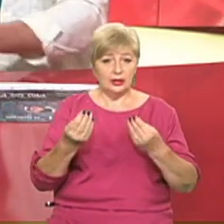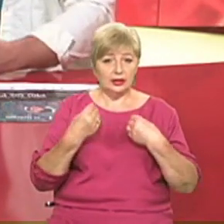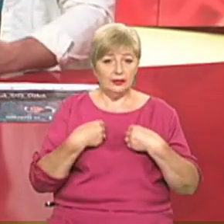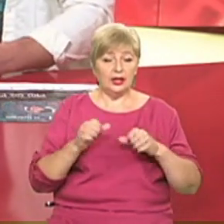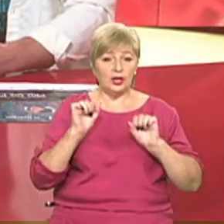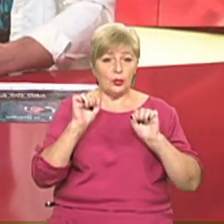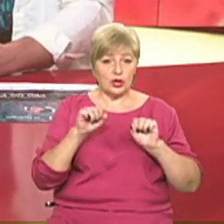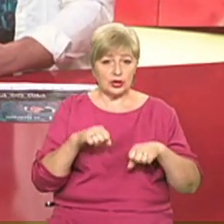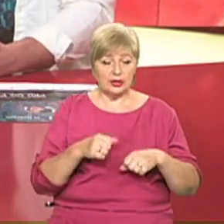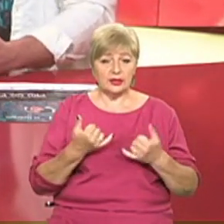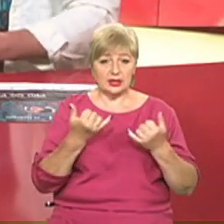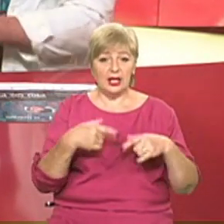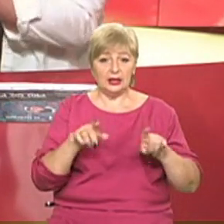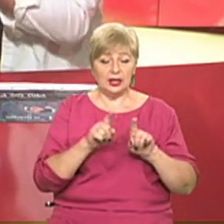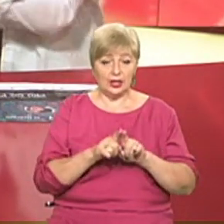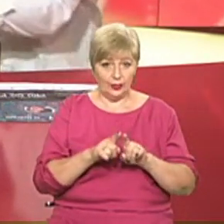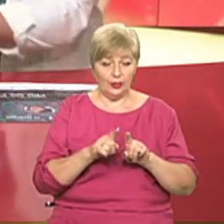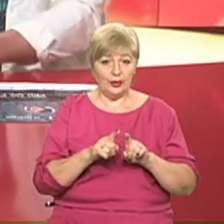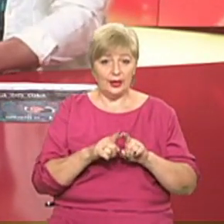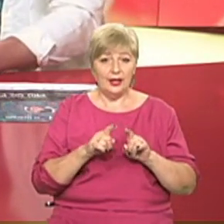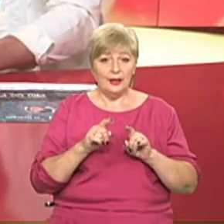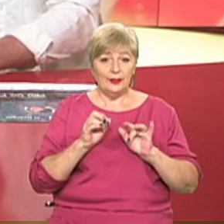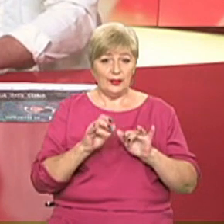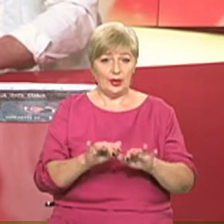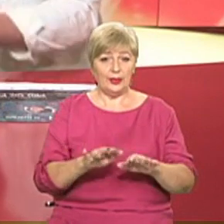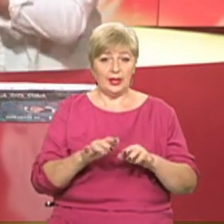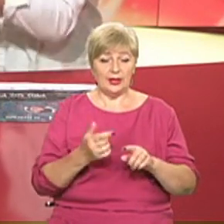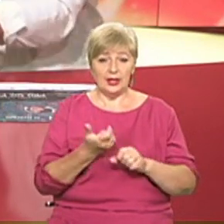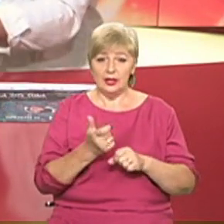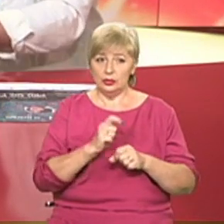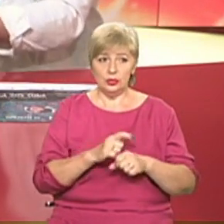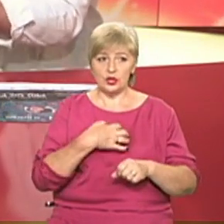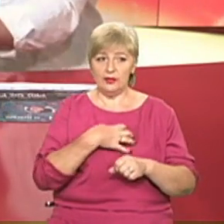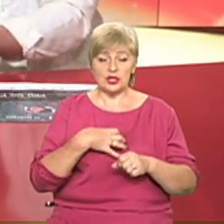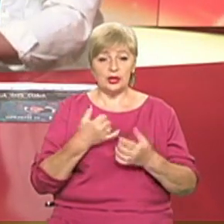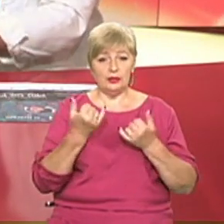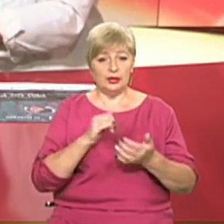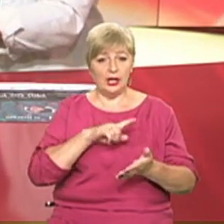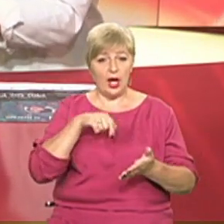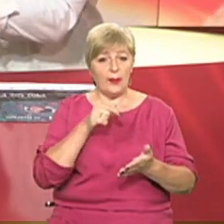давати можливість для таких речей, тому що це дуже важливо, мені здається, для міста